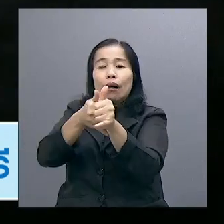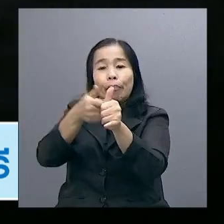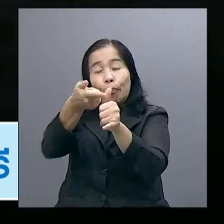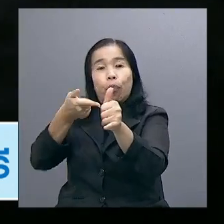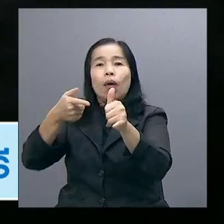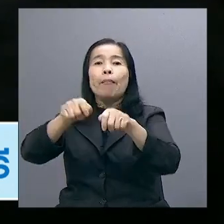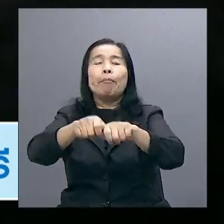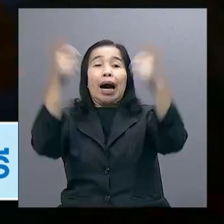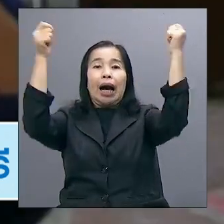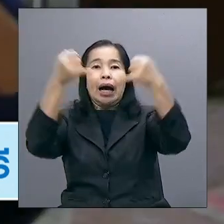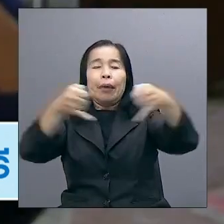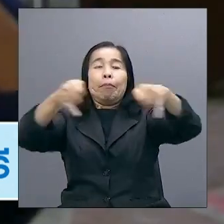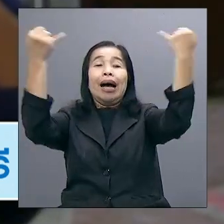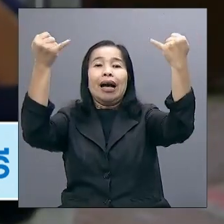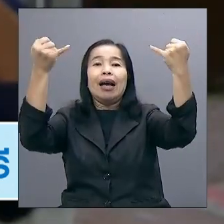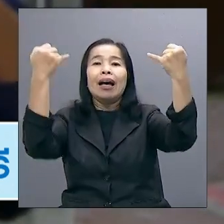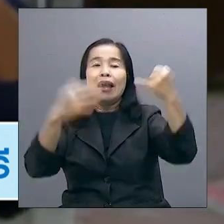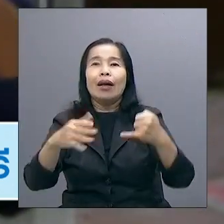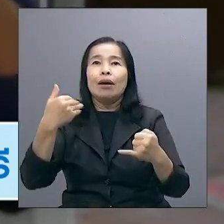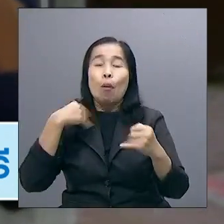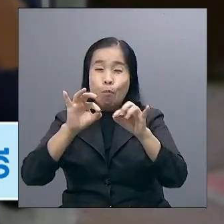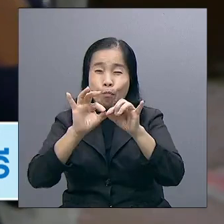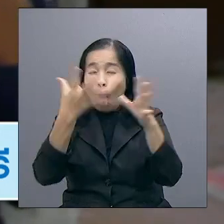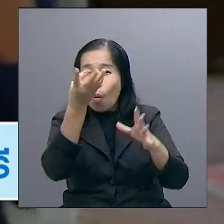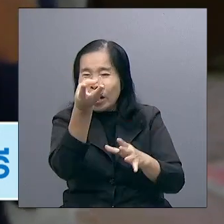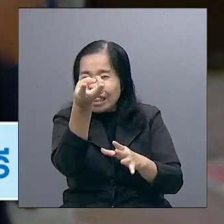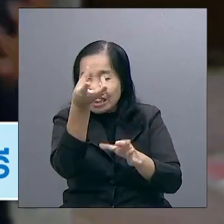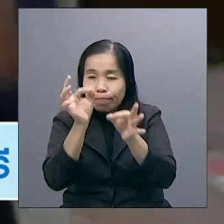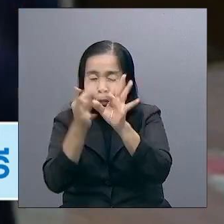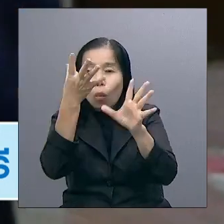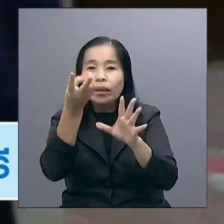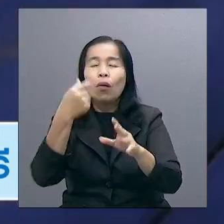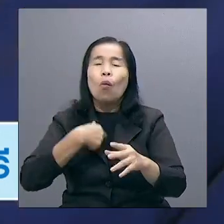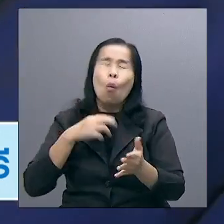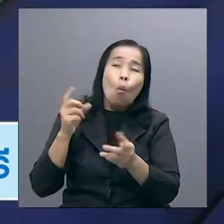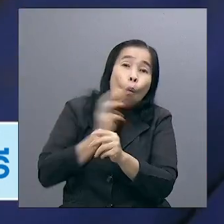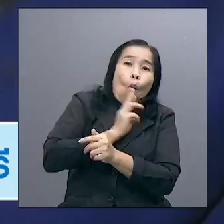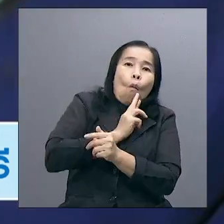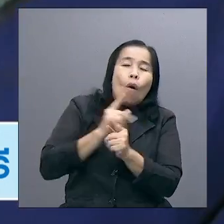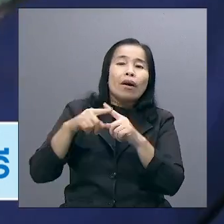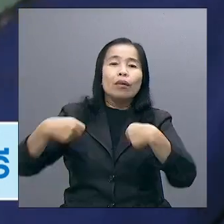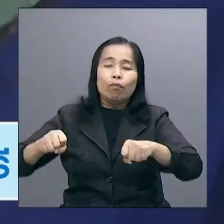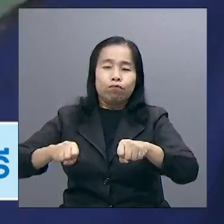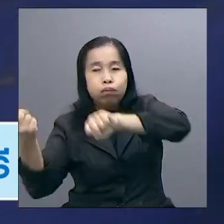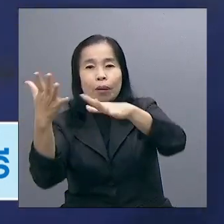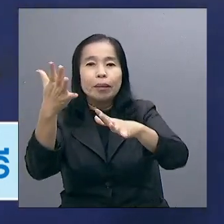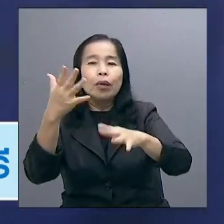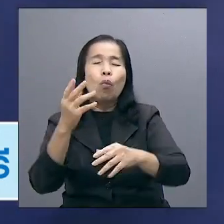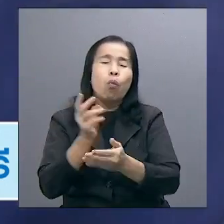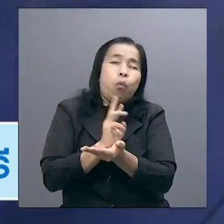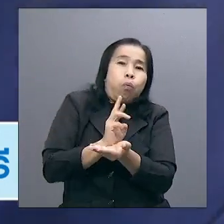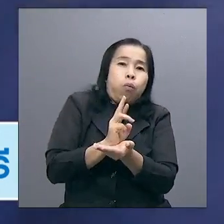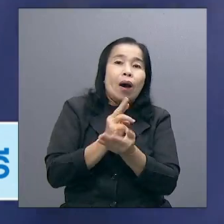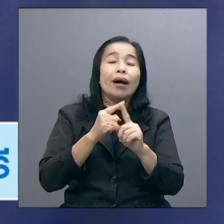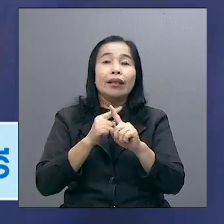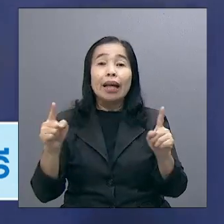ขาด ช่งเวลานั้น ประกษวามีประกายไฟเกิดขึ้นโชคดีที่รถจยานยนตไม่ล้ม แต่ไปพบว่าก